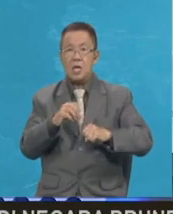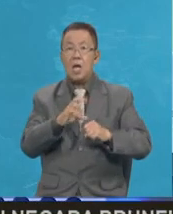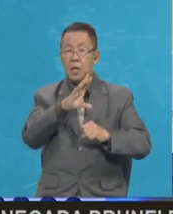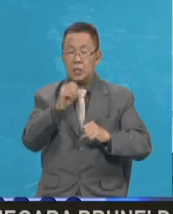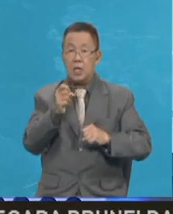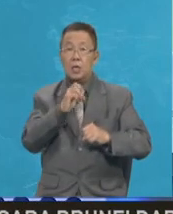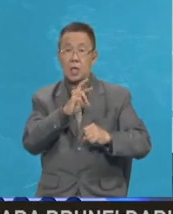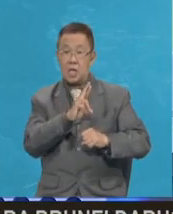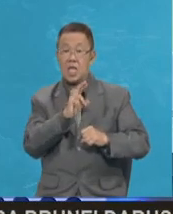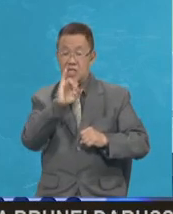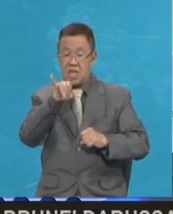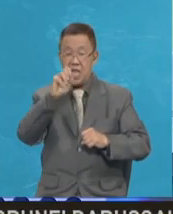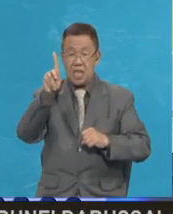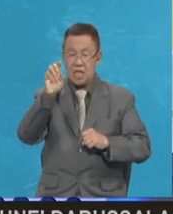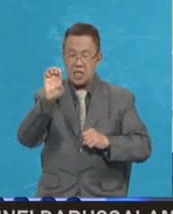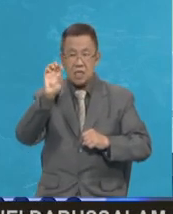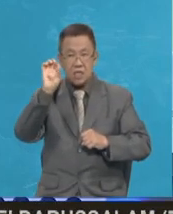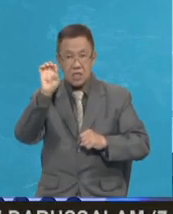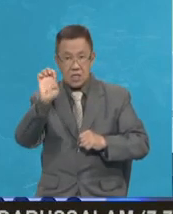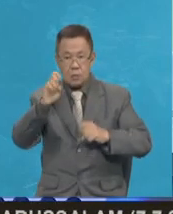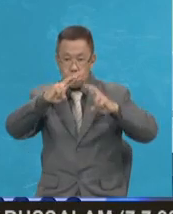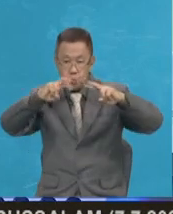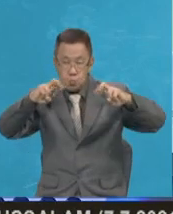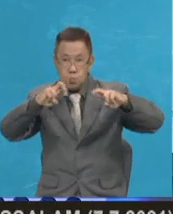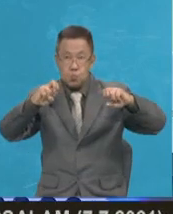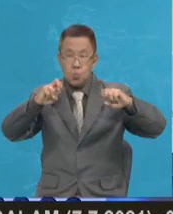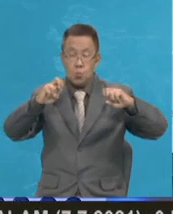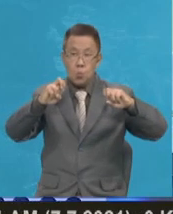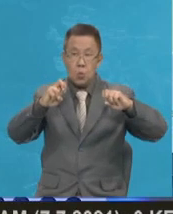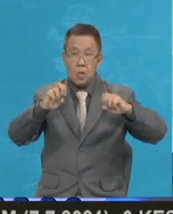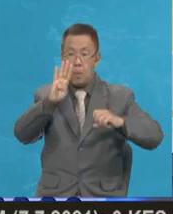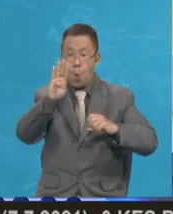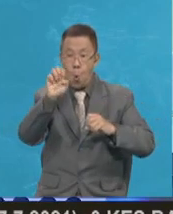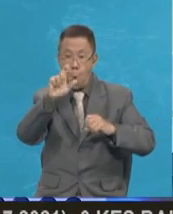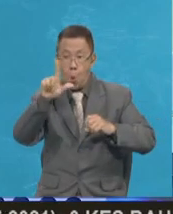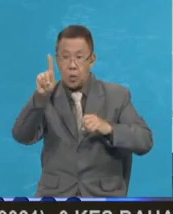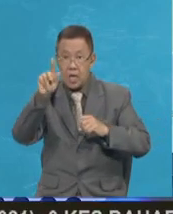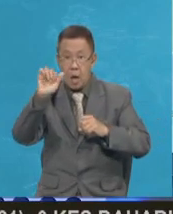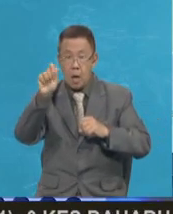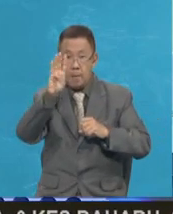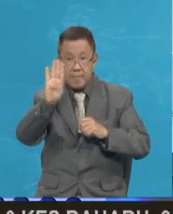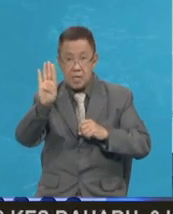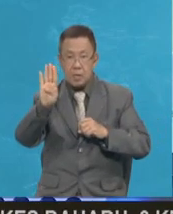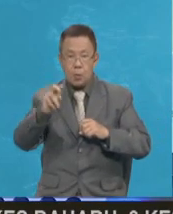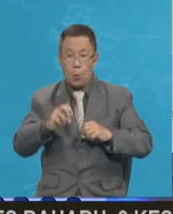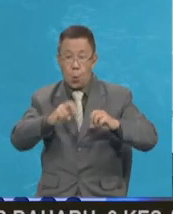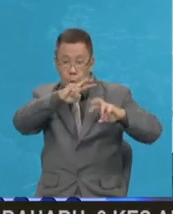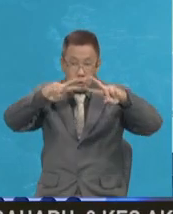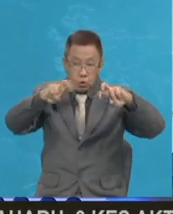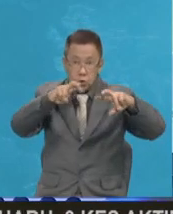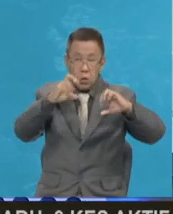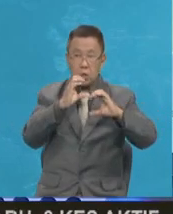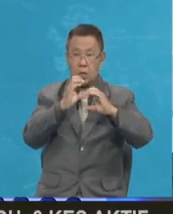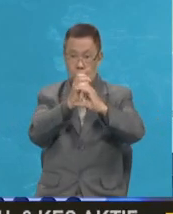excedio cqd pemeriksaan dijalankan di kawasan Kampung bokehb dan pemeriksaan ke atas sebuah kendaraan